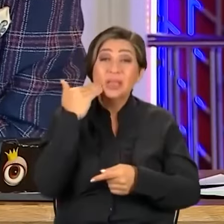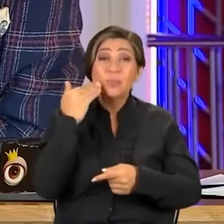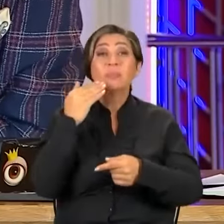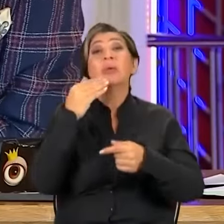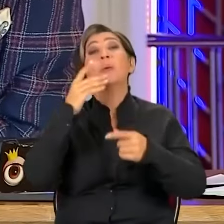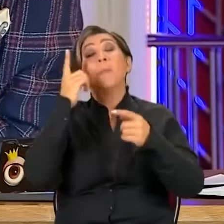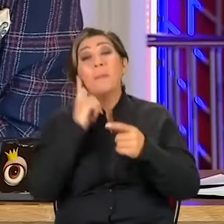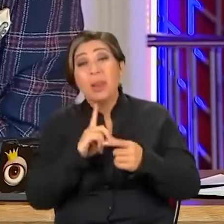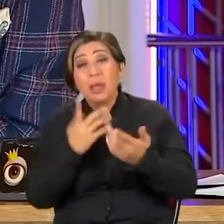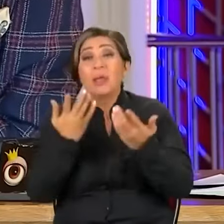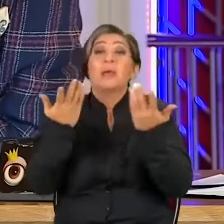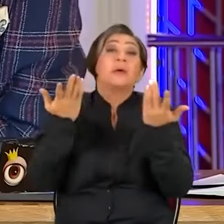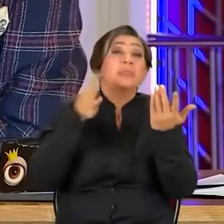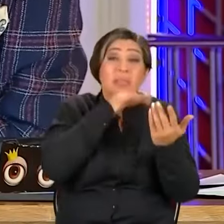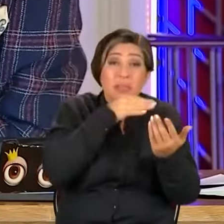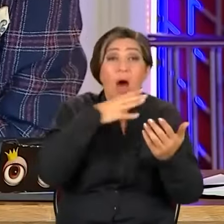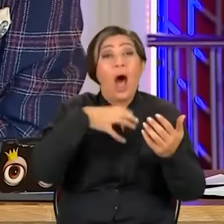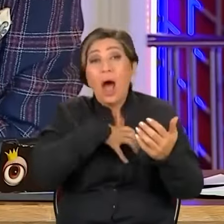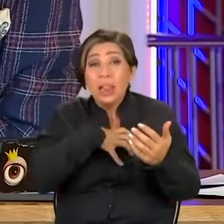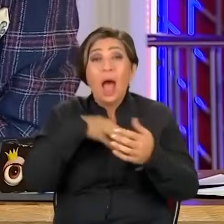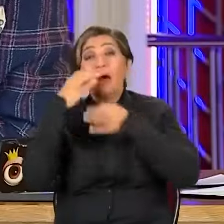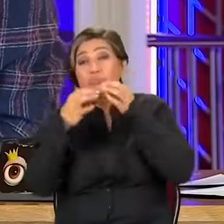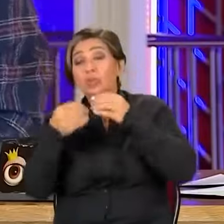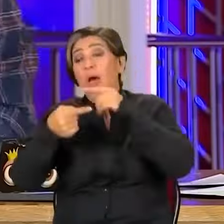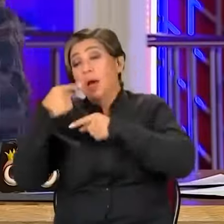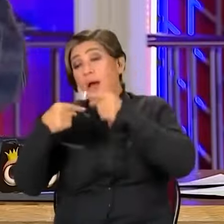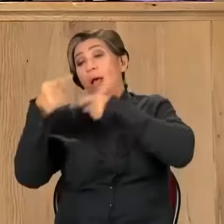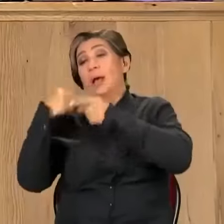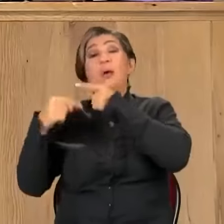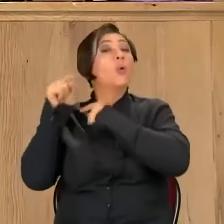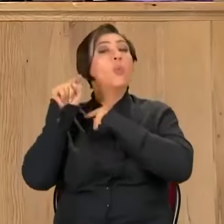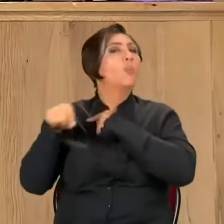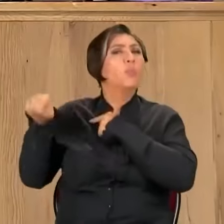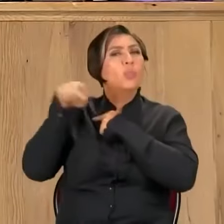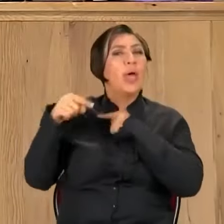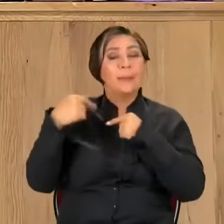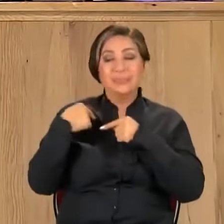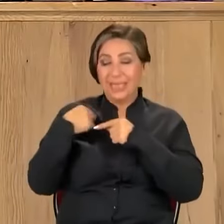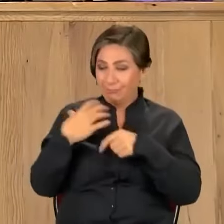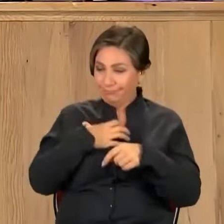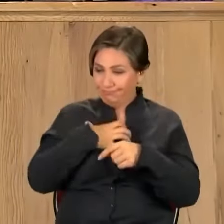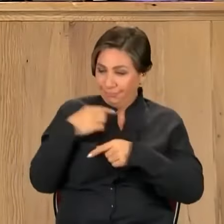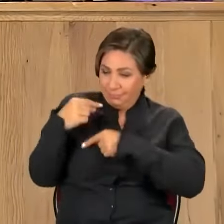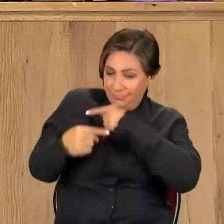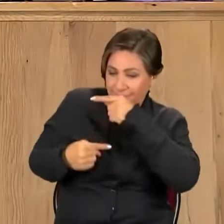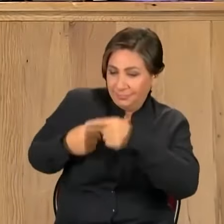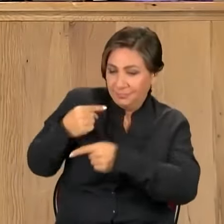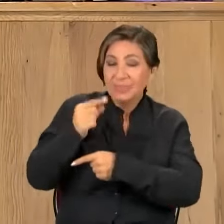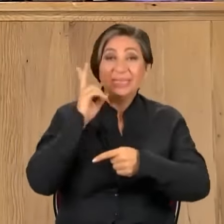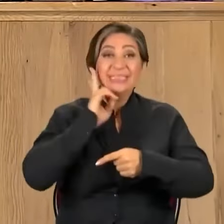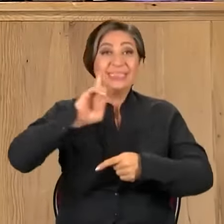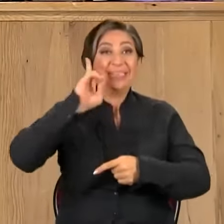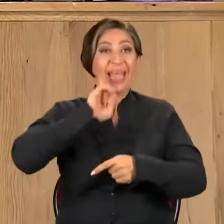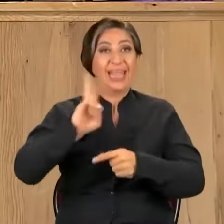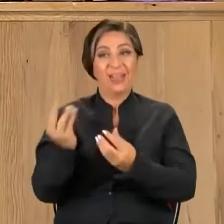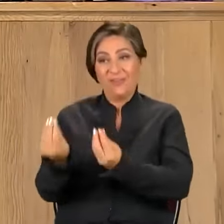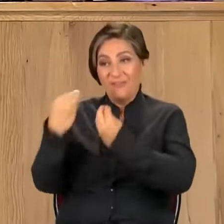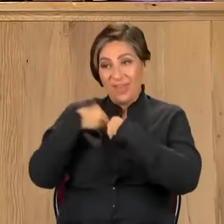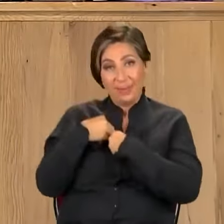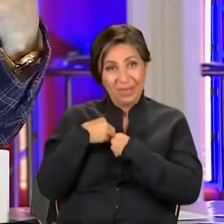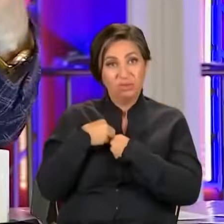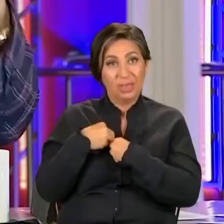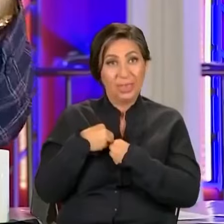dedemiz, büyük annemiz, büyük babamız, halalarımız vesairemiz. Bunlar bize genetiğimizde zenginlik